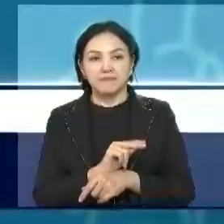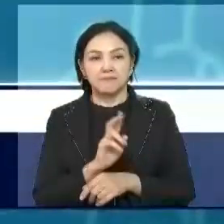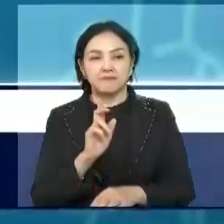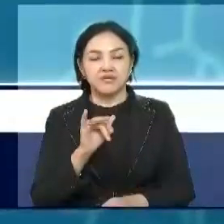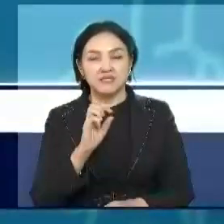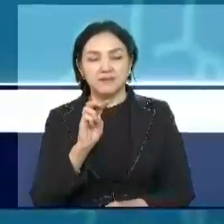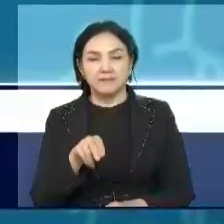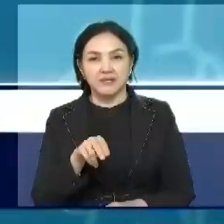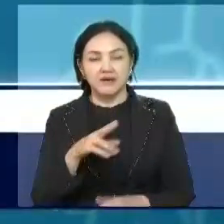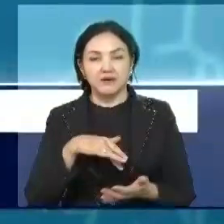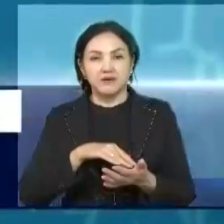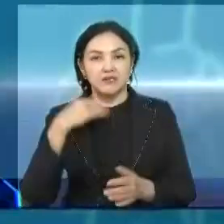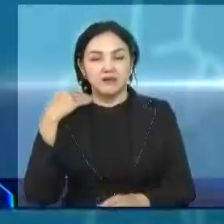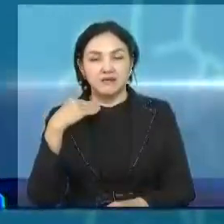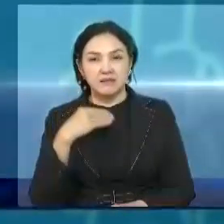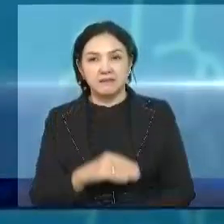БСМП в городе Актобе,